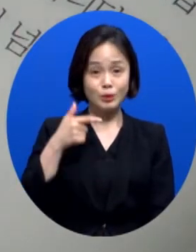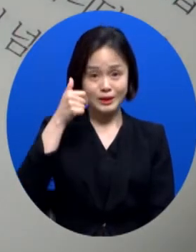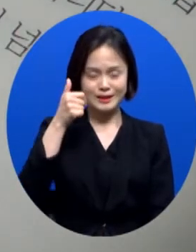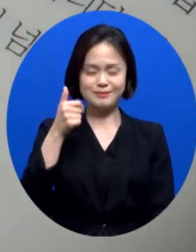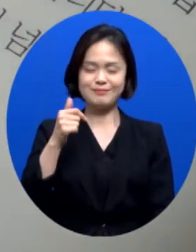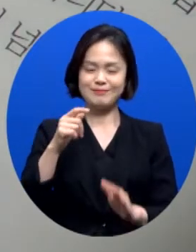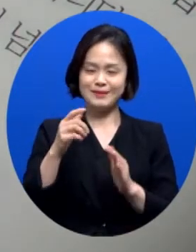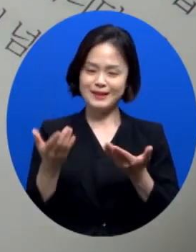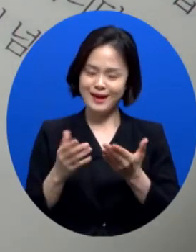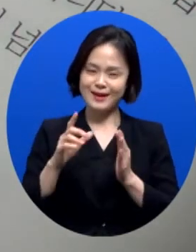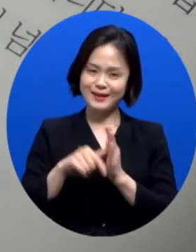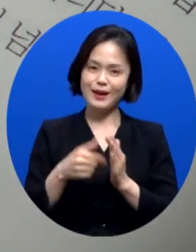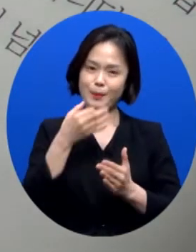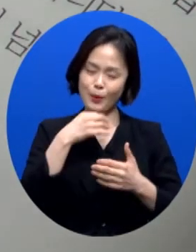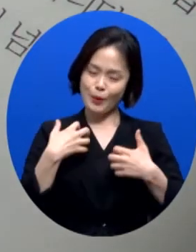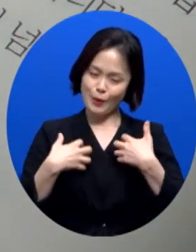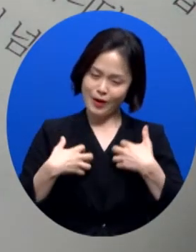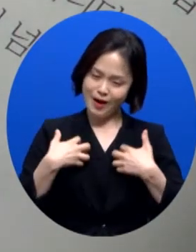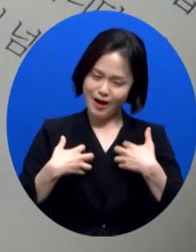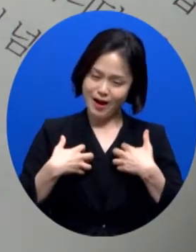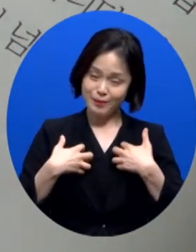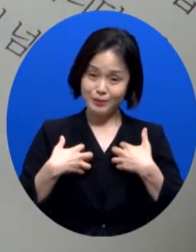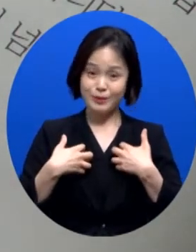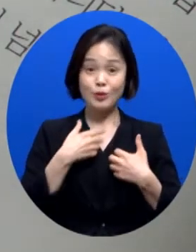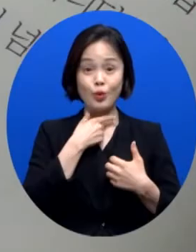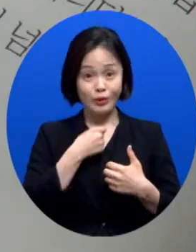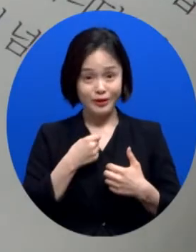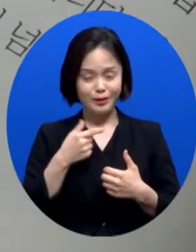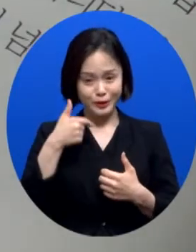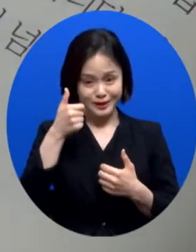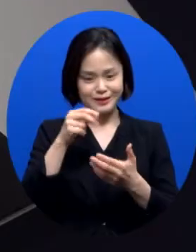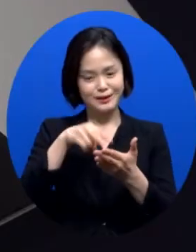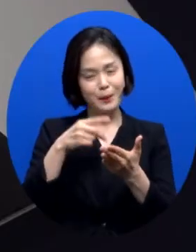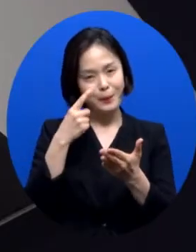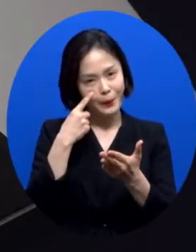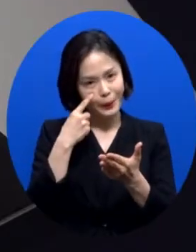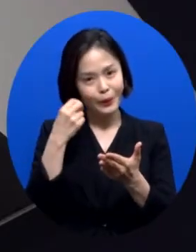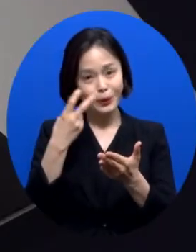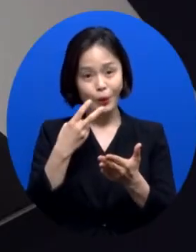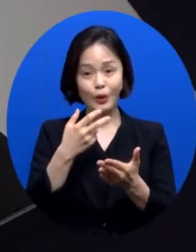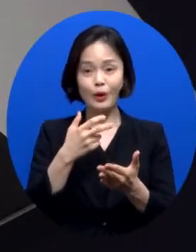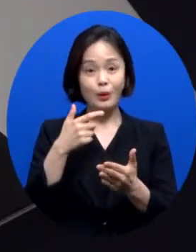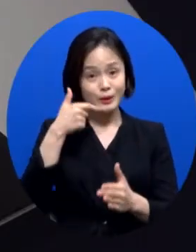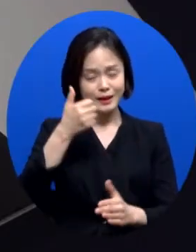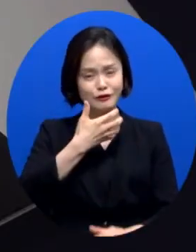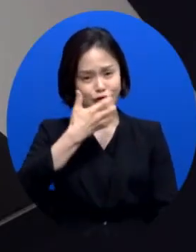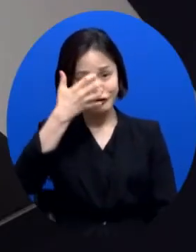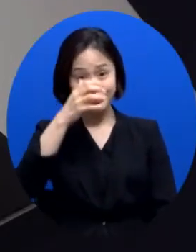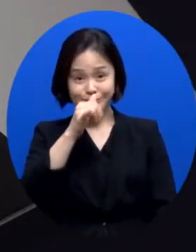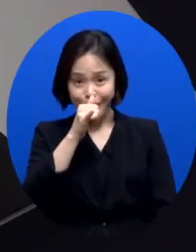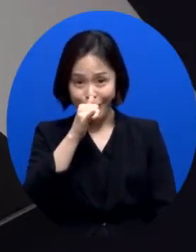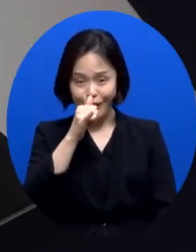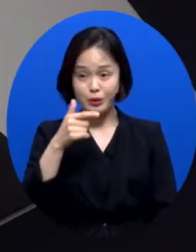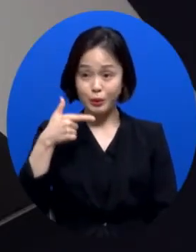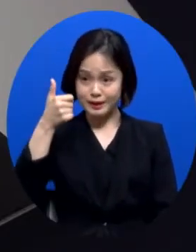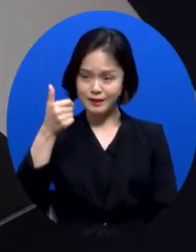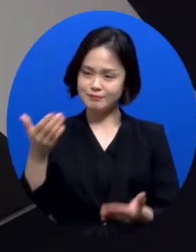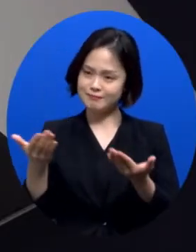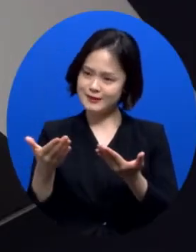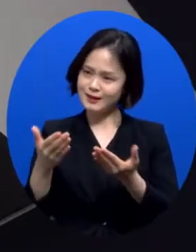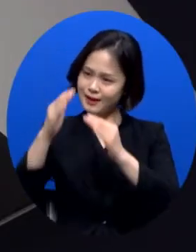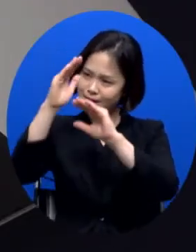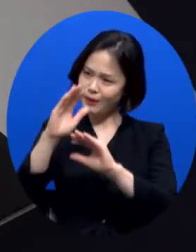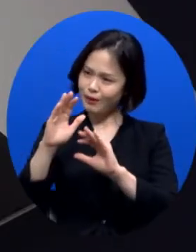찬 사역의 길을 걷고자 하는 목회자와 예비 목회자들, 또 저자의 목회 나눔 강연에 관심 있는